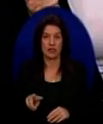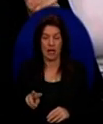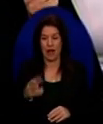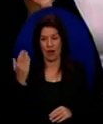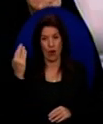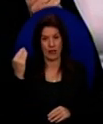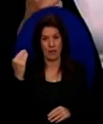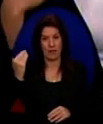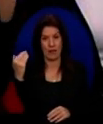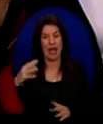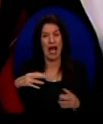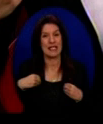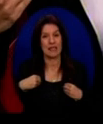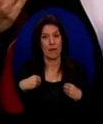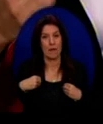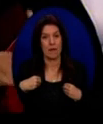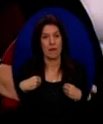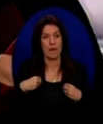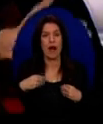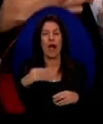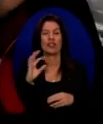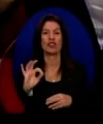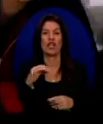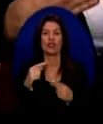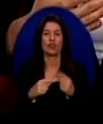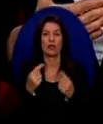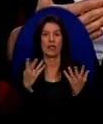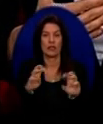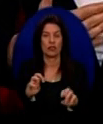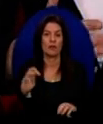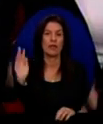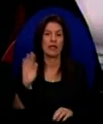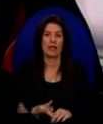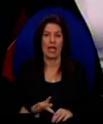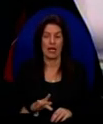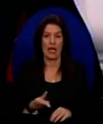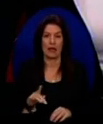קיים בשנות ה-90, קונסנסוס נגד האנטישמיות.